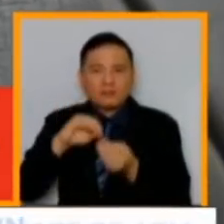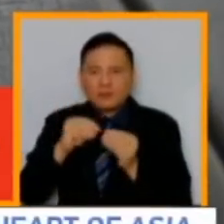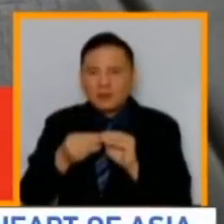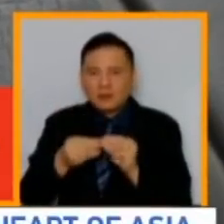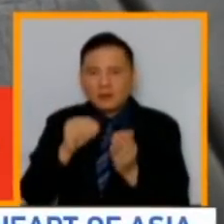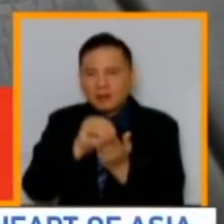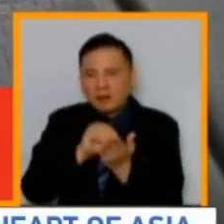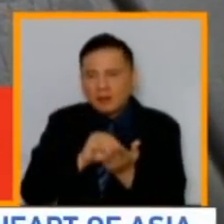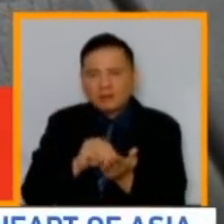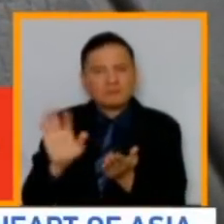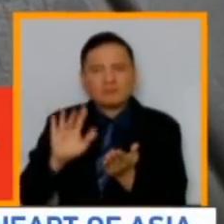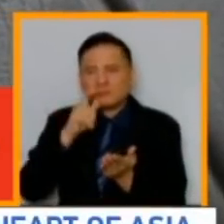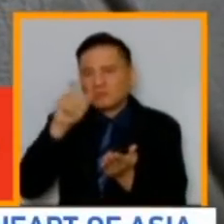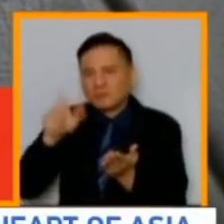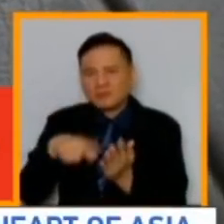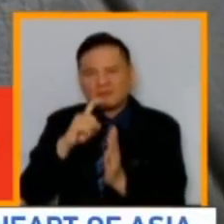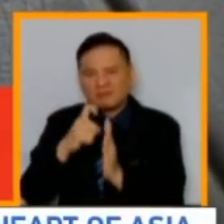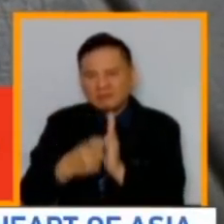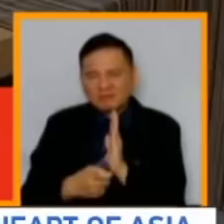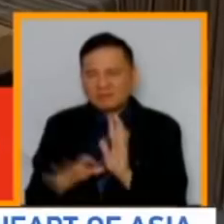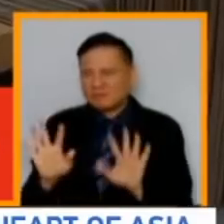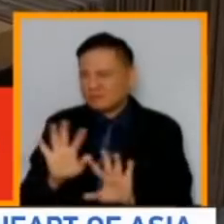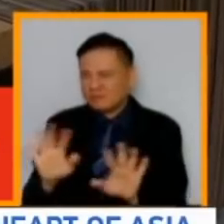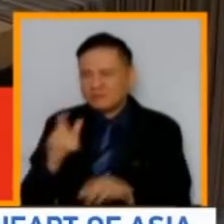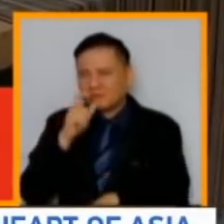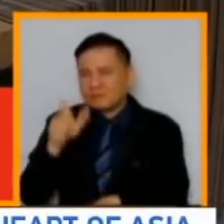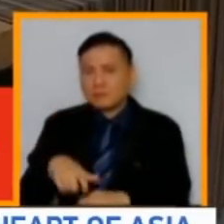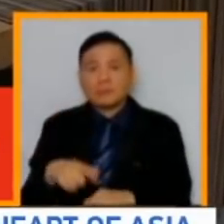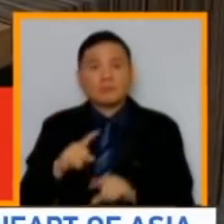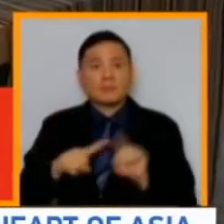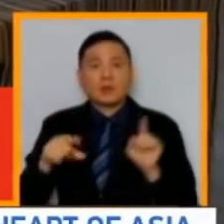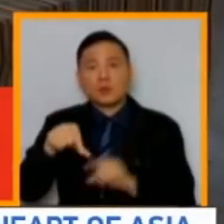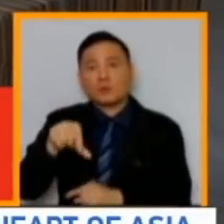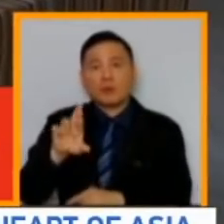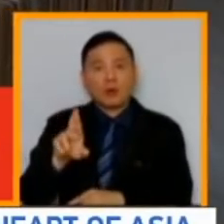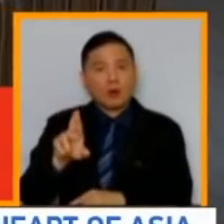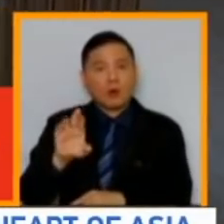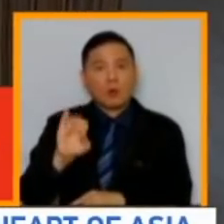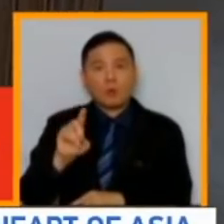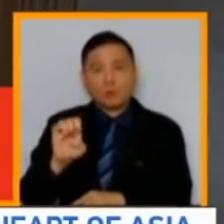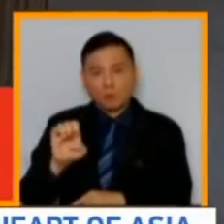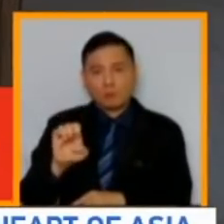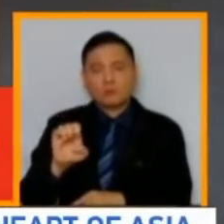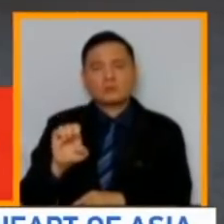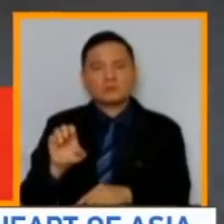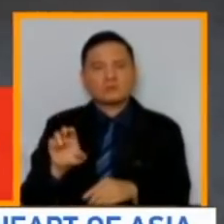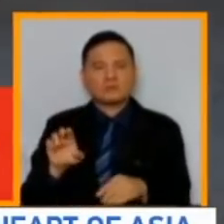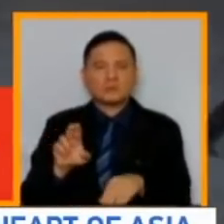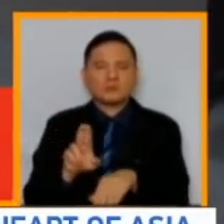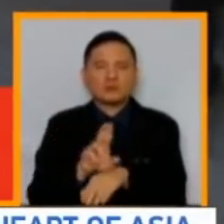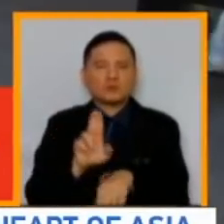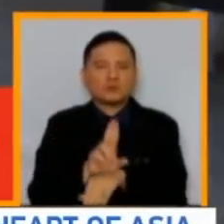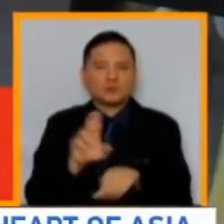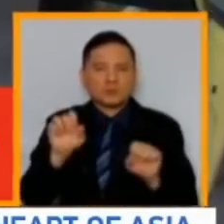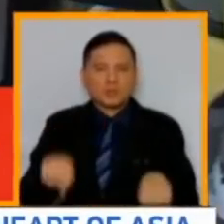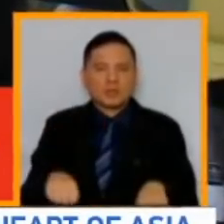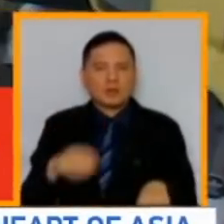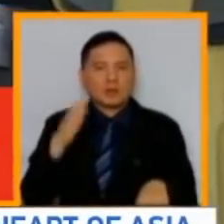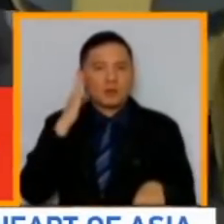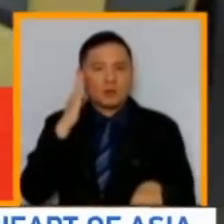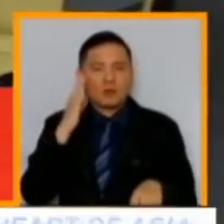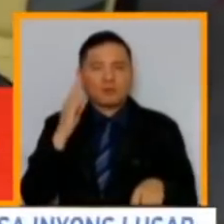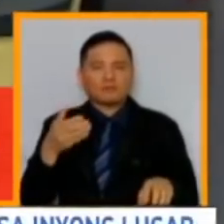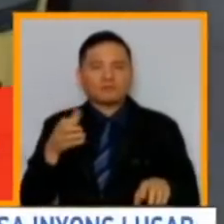contact tracing, yung mga QR code na mga pinipindot natin, yung tinatapat natin, optional na rin yon, hindi